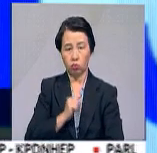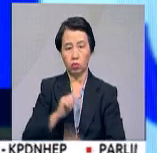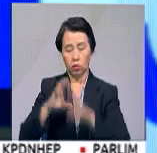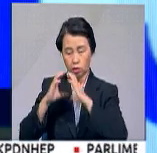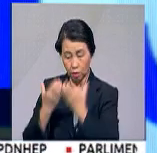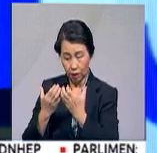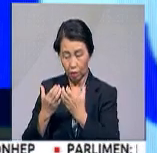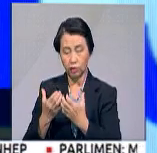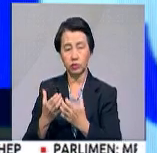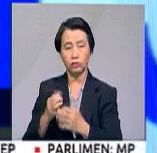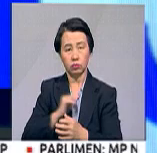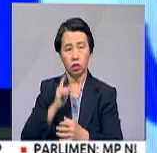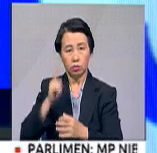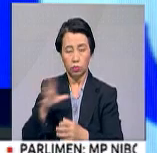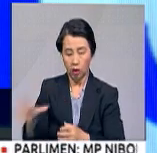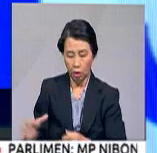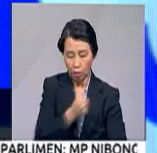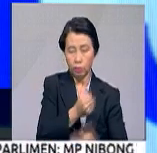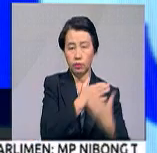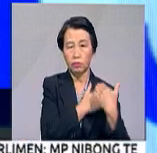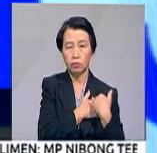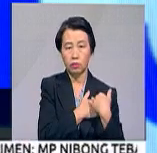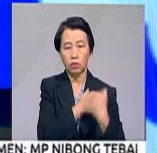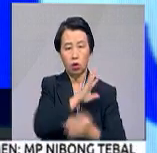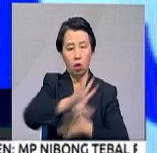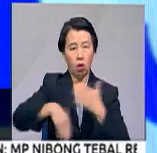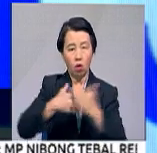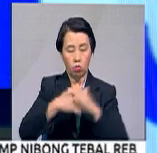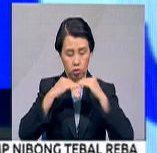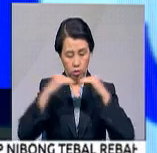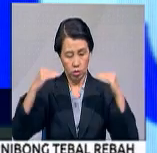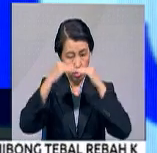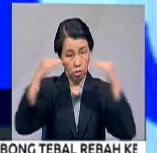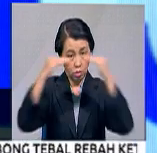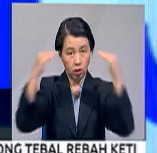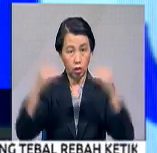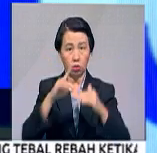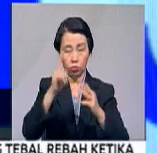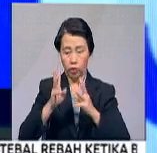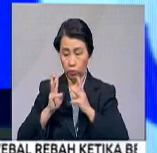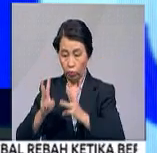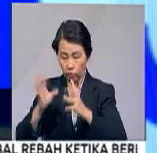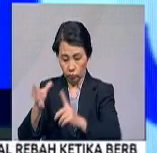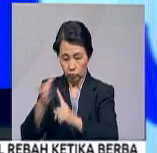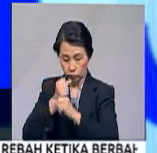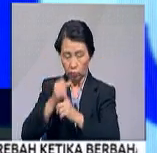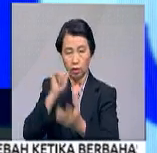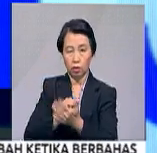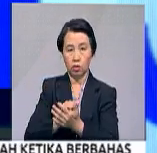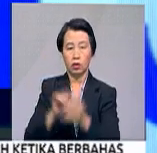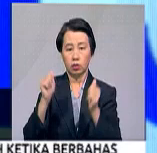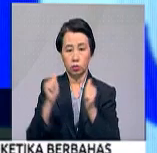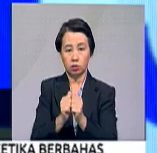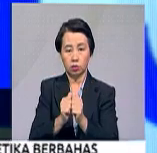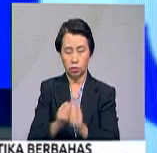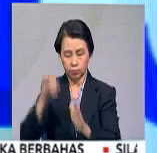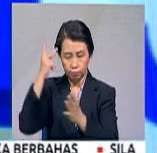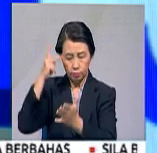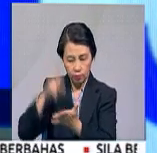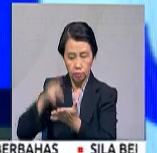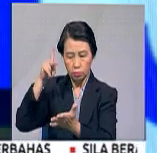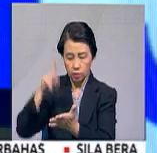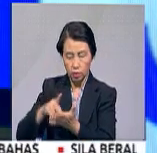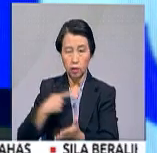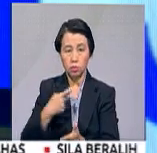companies that can take on all rivals. One way to achieve this is by identifying